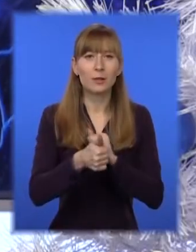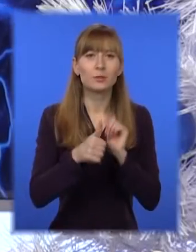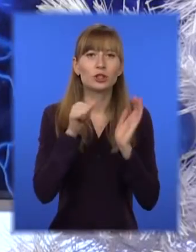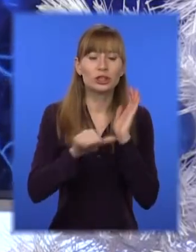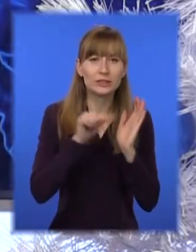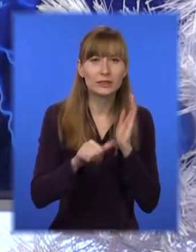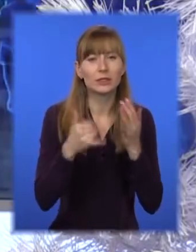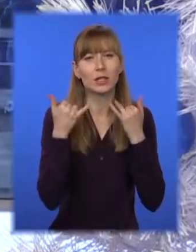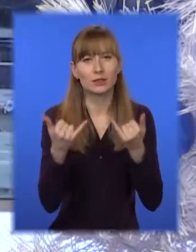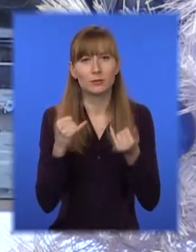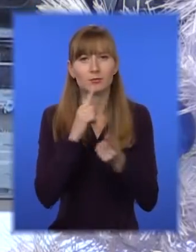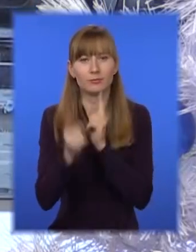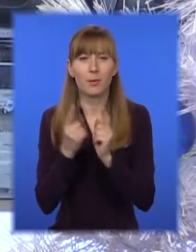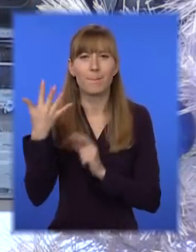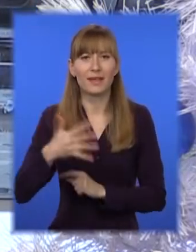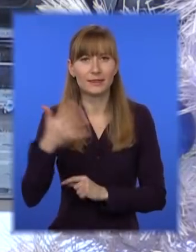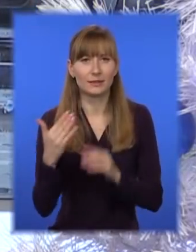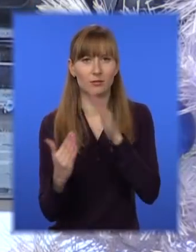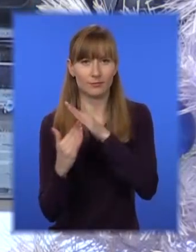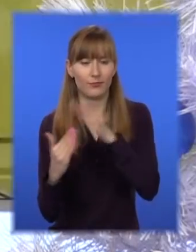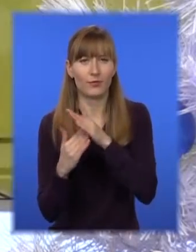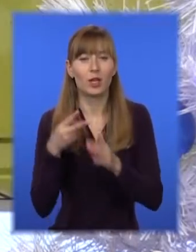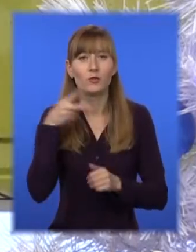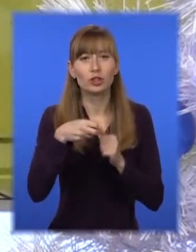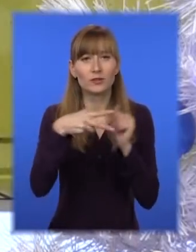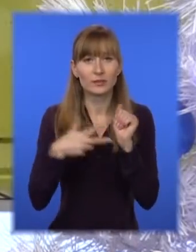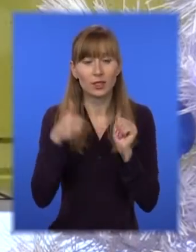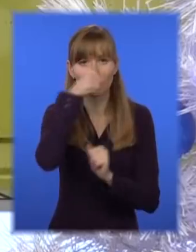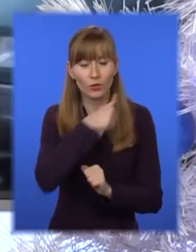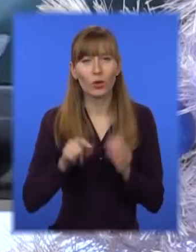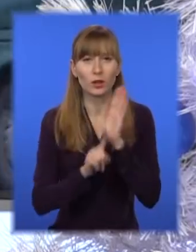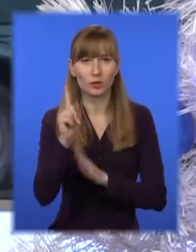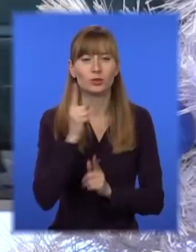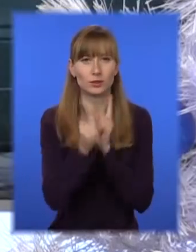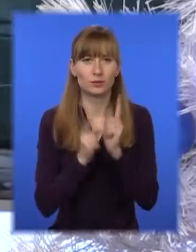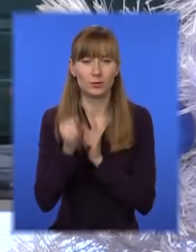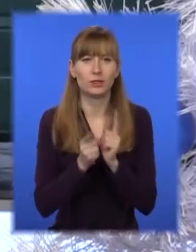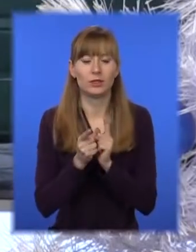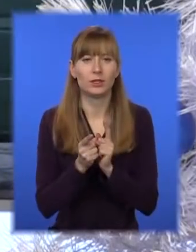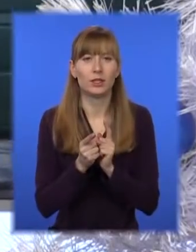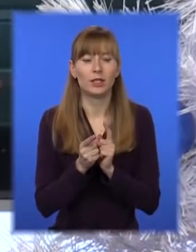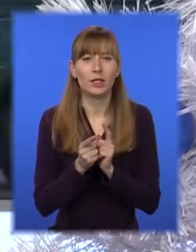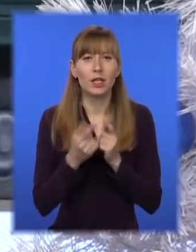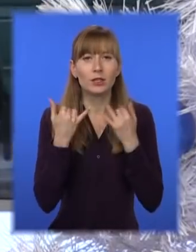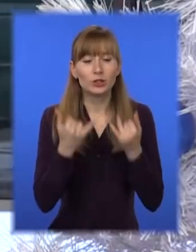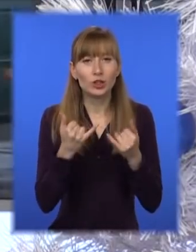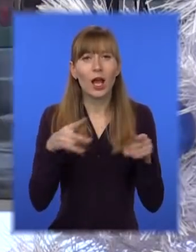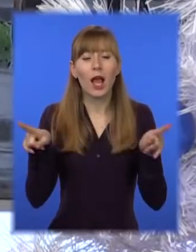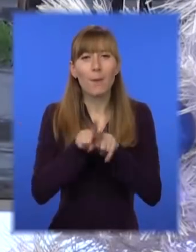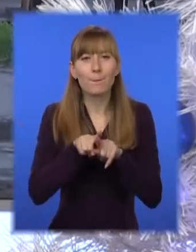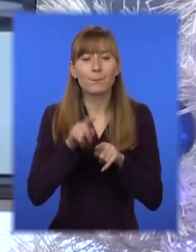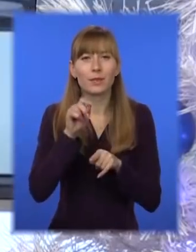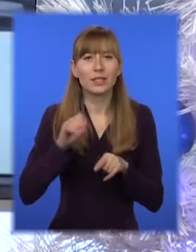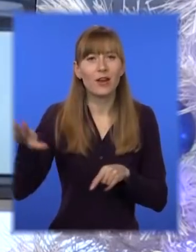Замість 60 тепер не більше 50. 2018 рік розпочався з нововведення. Відтепер, як більшості